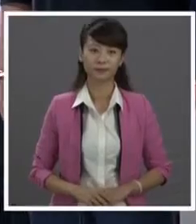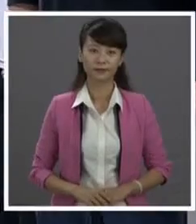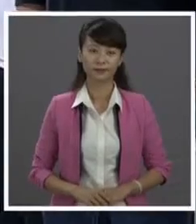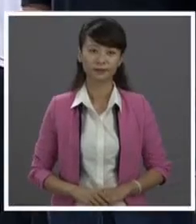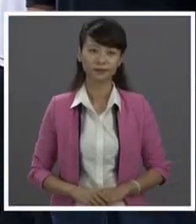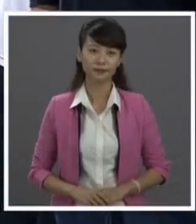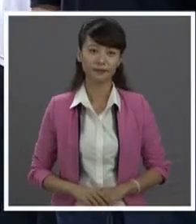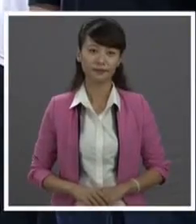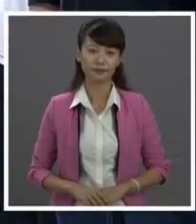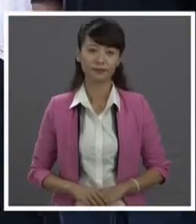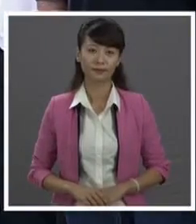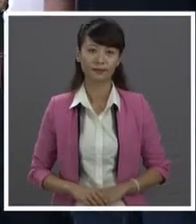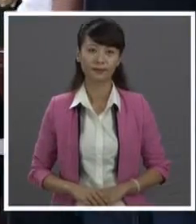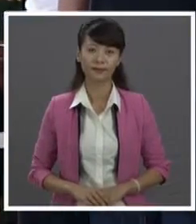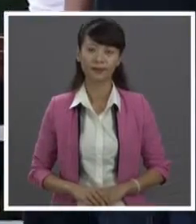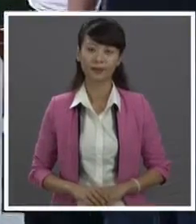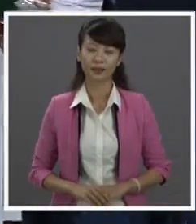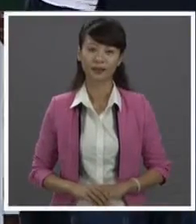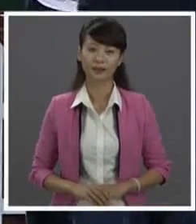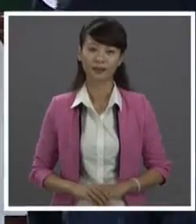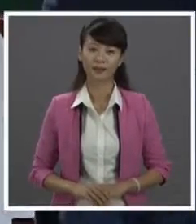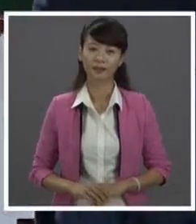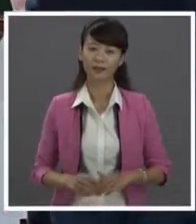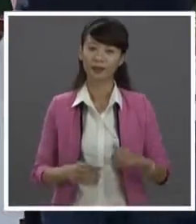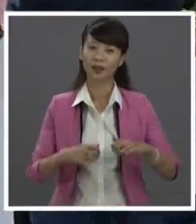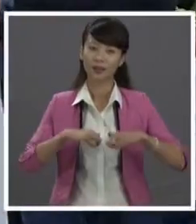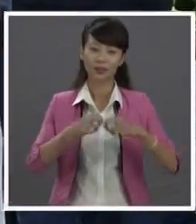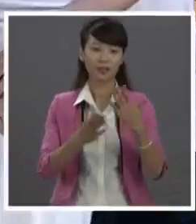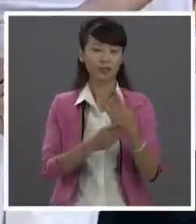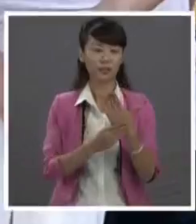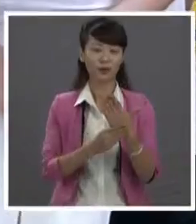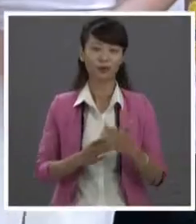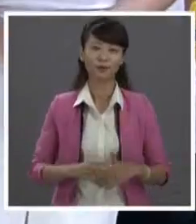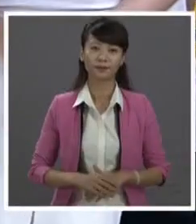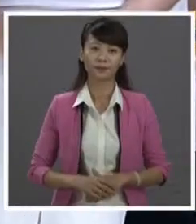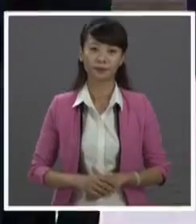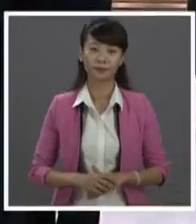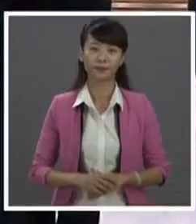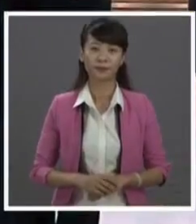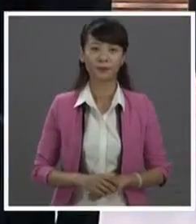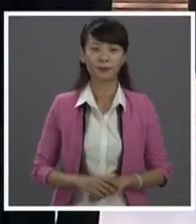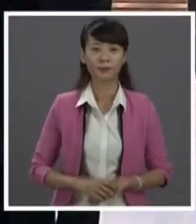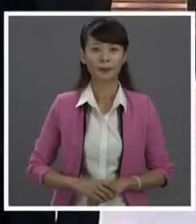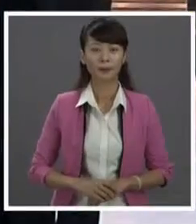么？ 哎呦，肌肉王， 肌肉男， 肌肉男， 两个字， 绿巨人， 猛男。